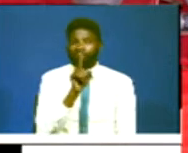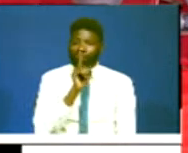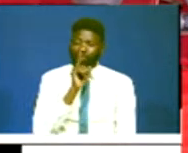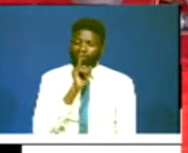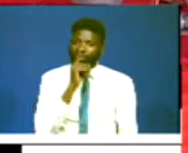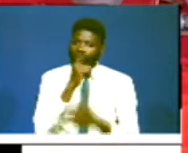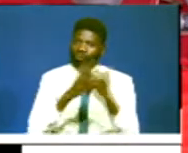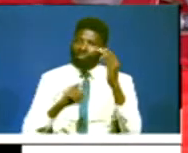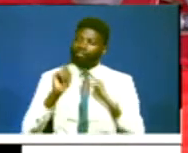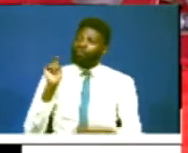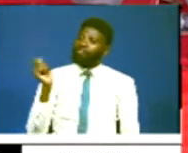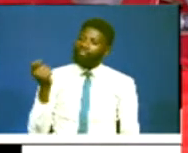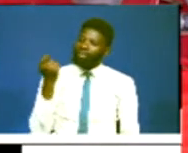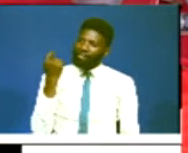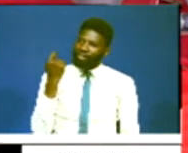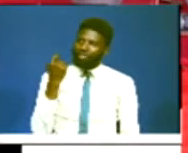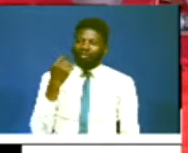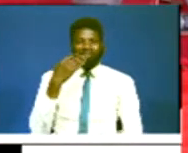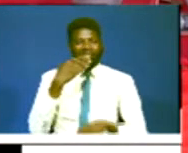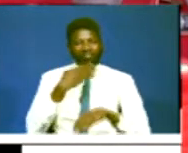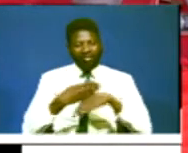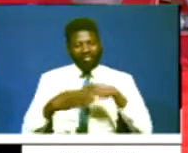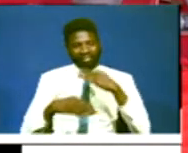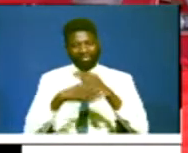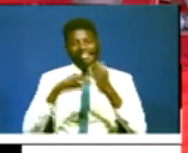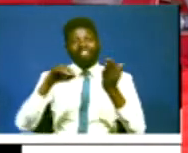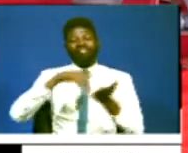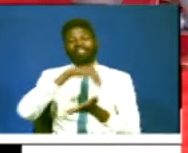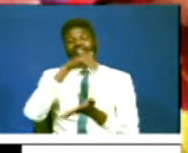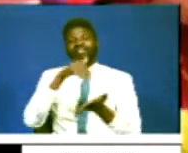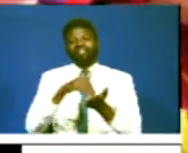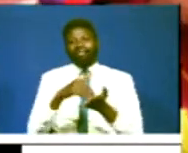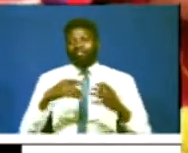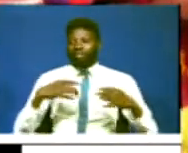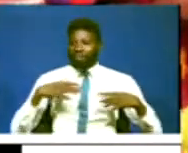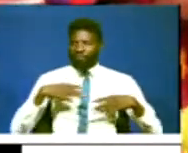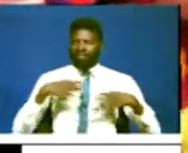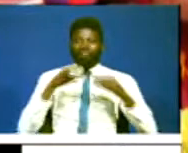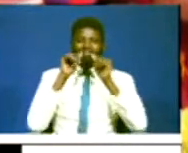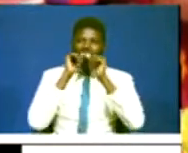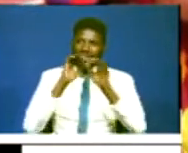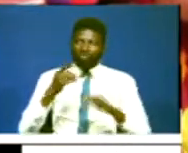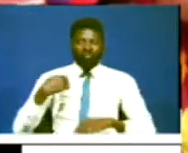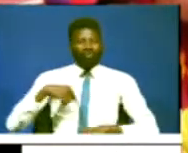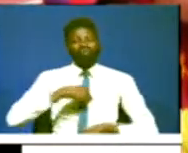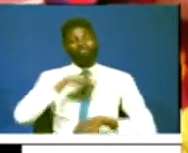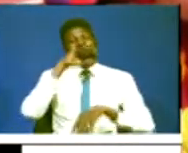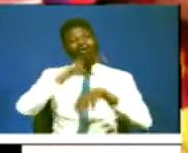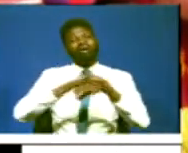rais ajenge retreat center peke yake, apate baraka peke yake. Sisi tutatoa baraka wapi?